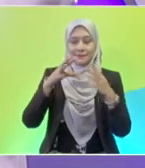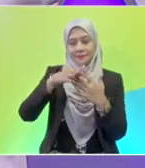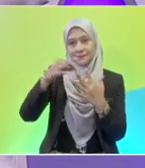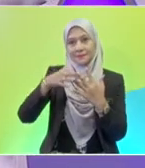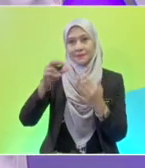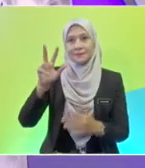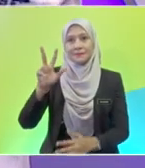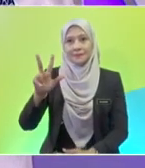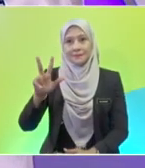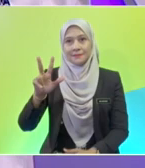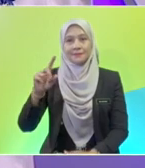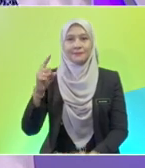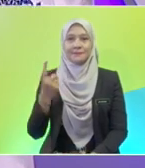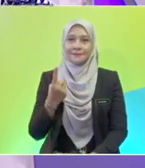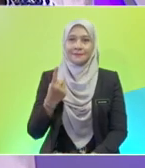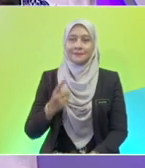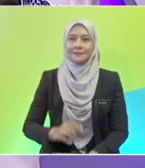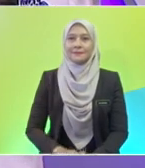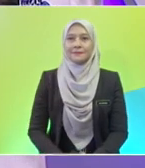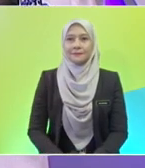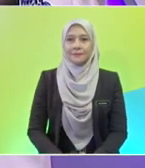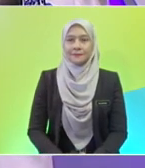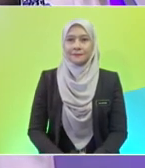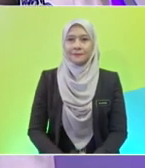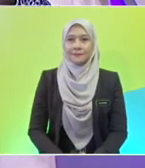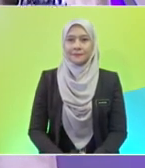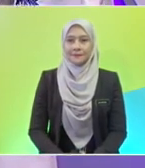mengambil konsep lain yang memang